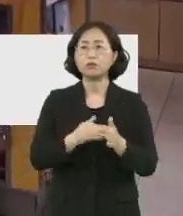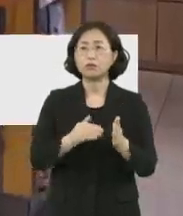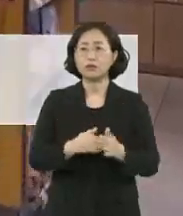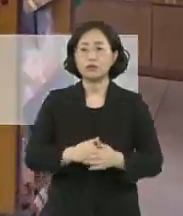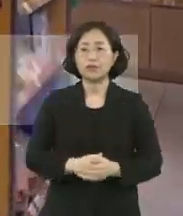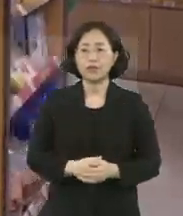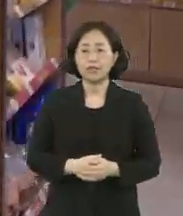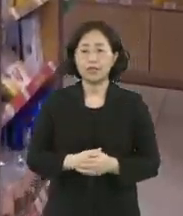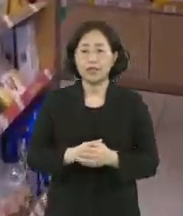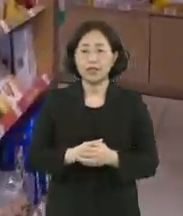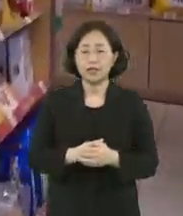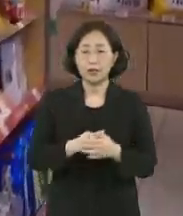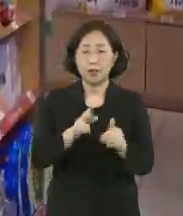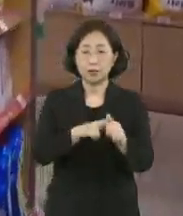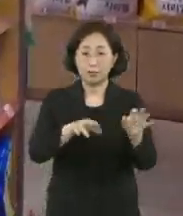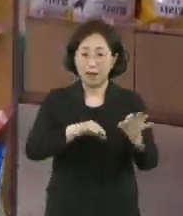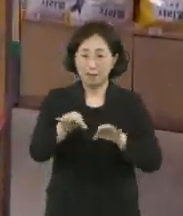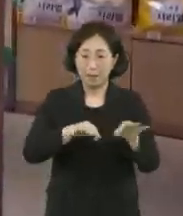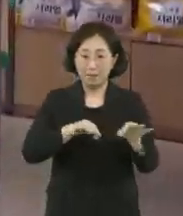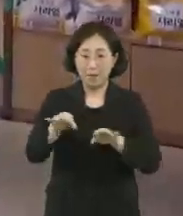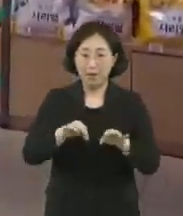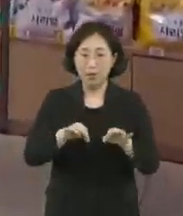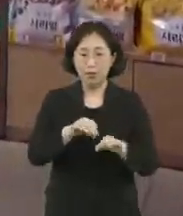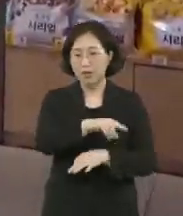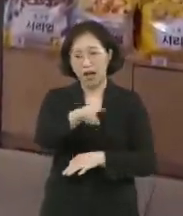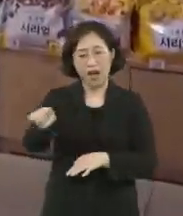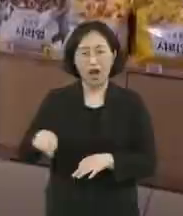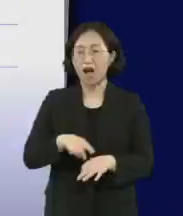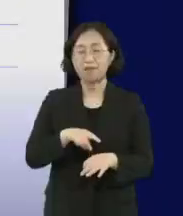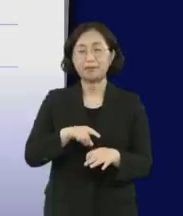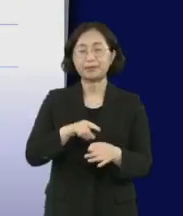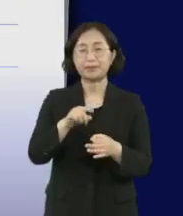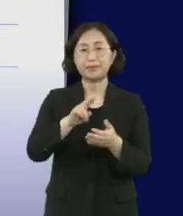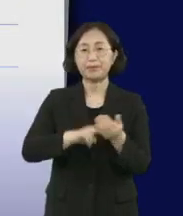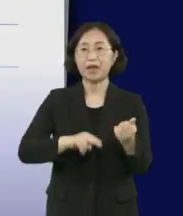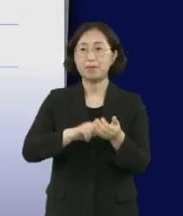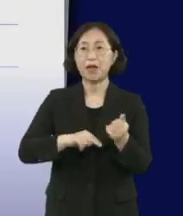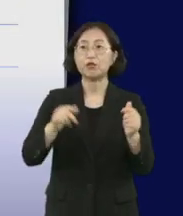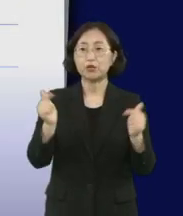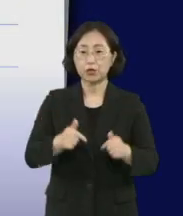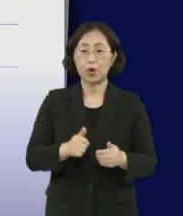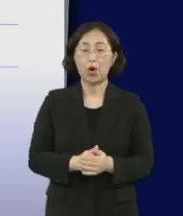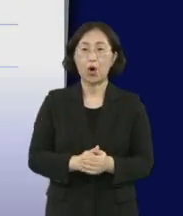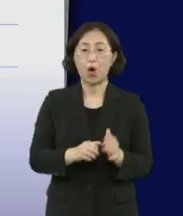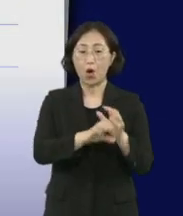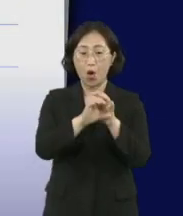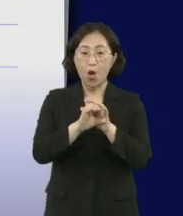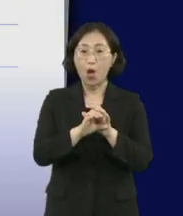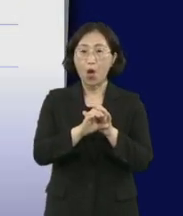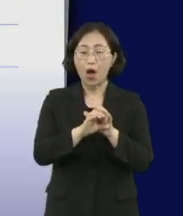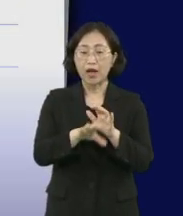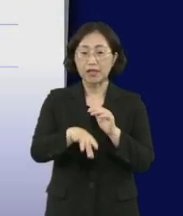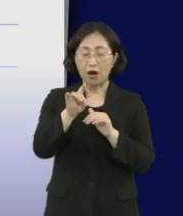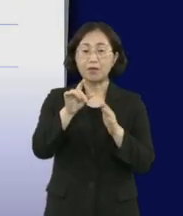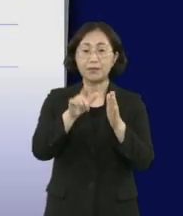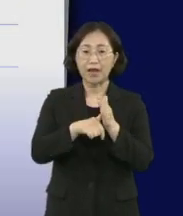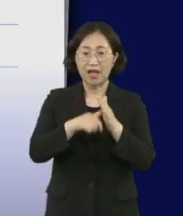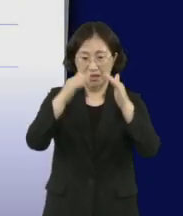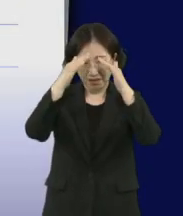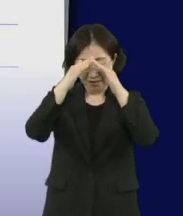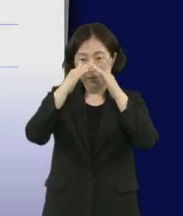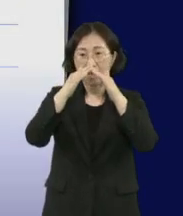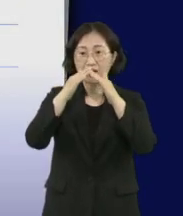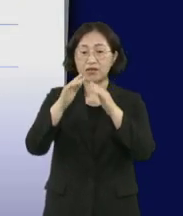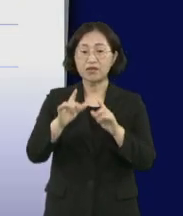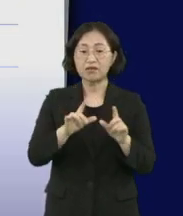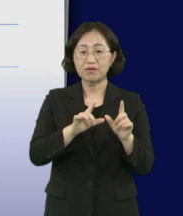되는 지역의 소매 판매도 전반적으로 부진합니다. 특히 코로나19 초기 집콕 문화 확산으로 소폭 상승세를